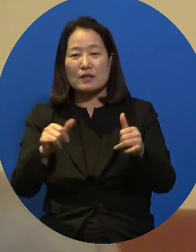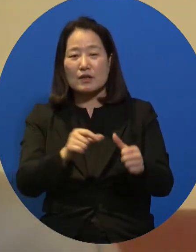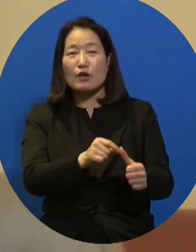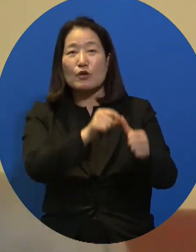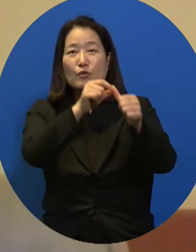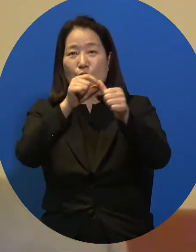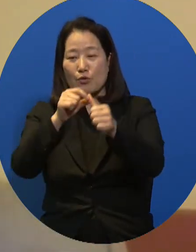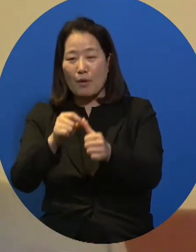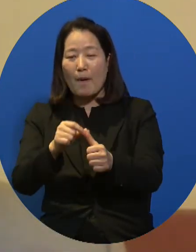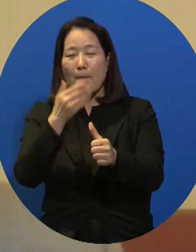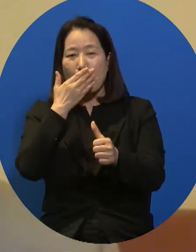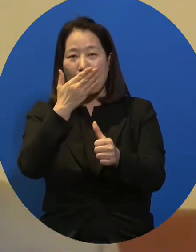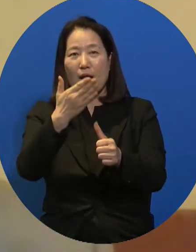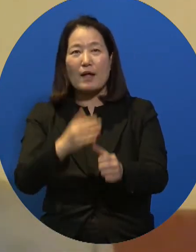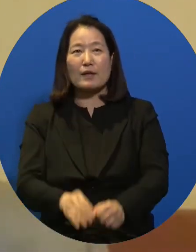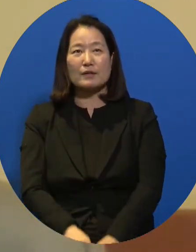있습니다.